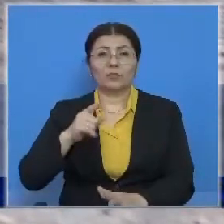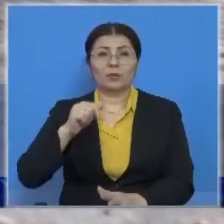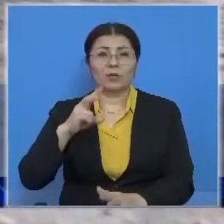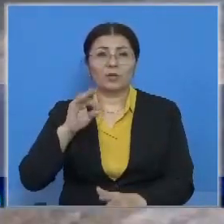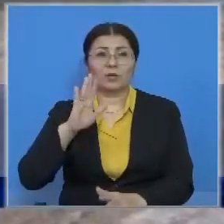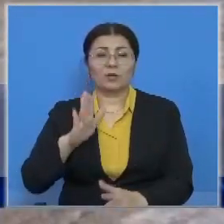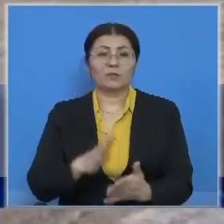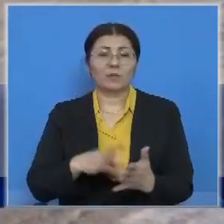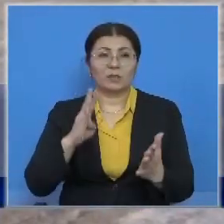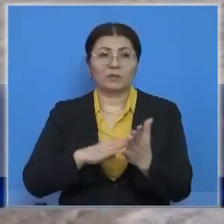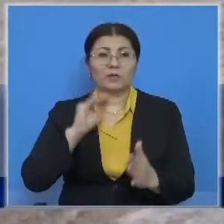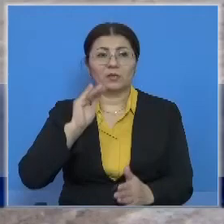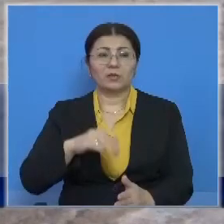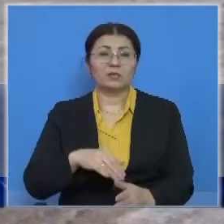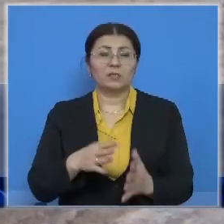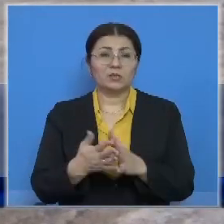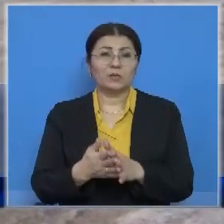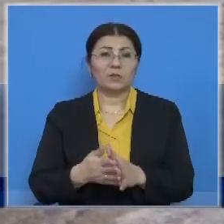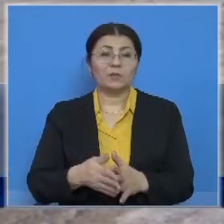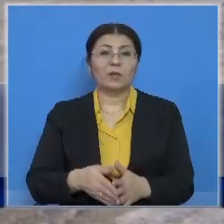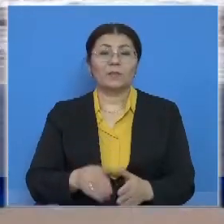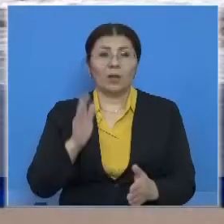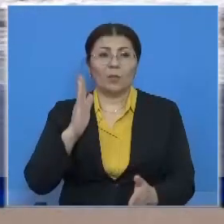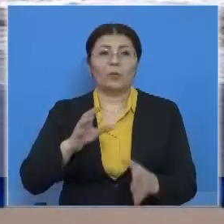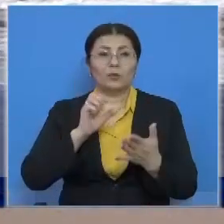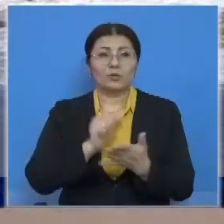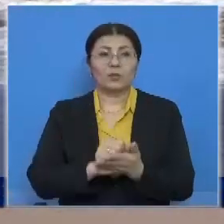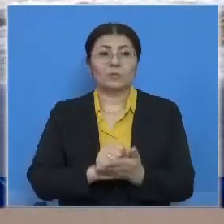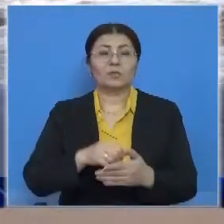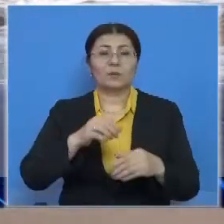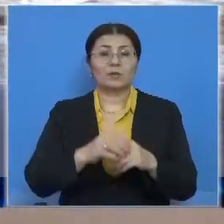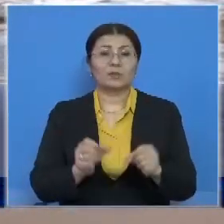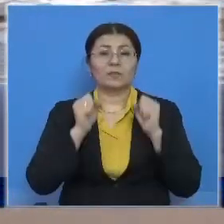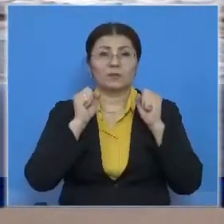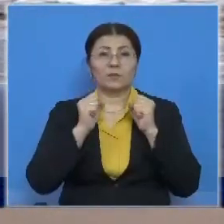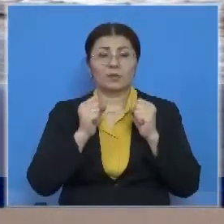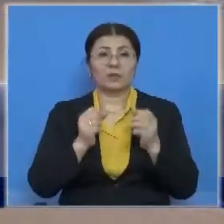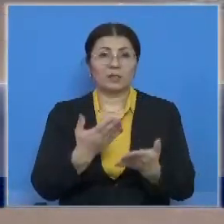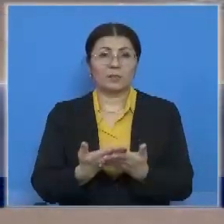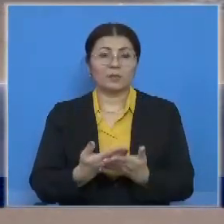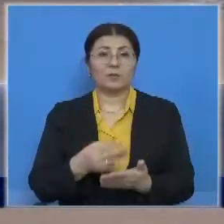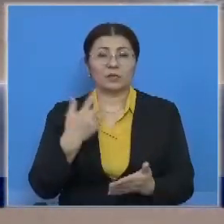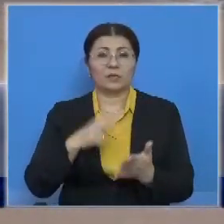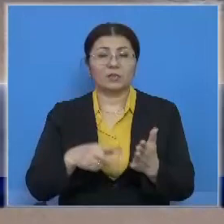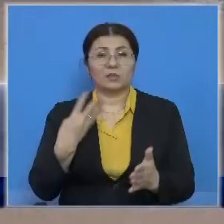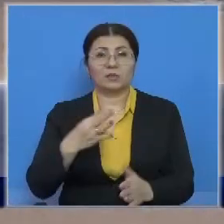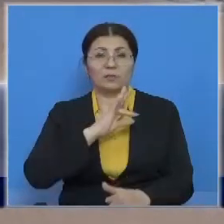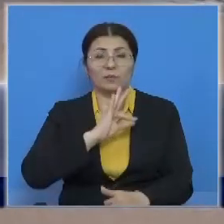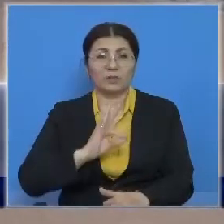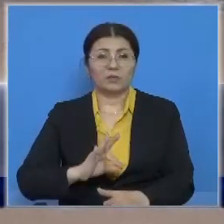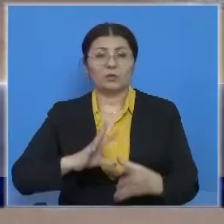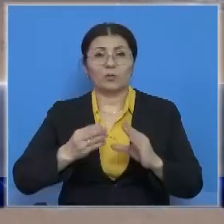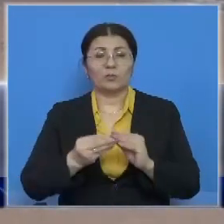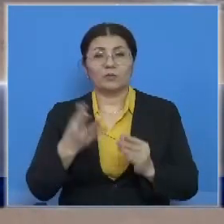подчеркнув что свыше 9 тысяч этики бийцев регулярно занимаются физической культурой и спортом это 39 процентов от общего числа населения района